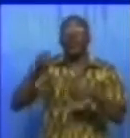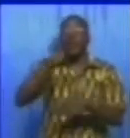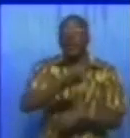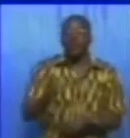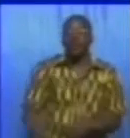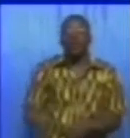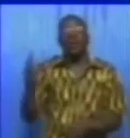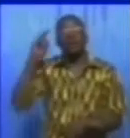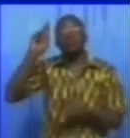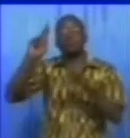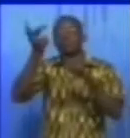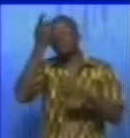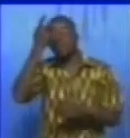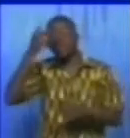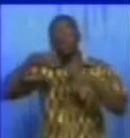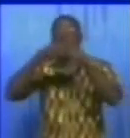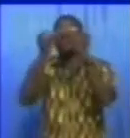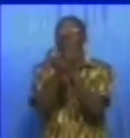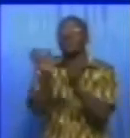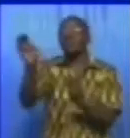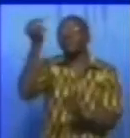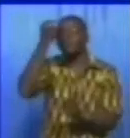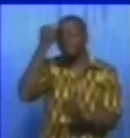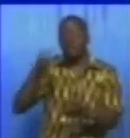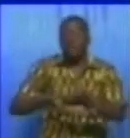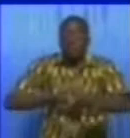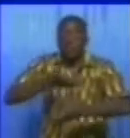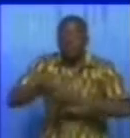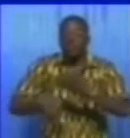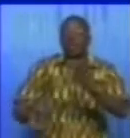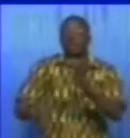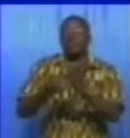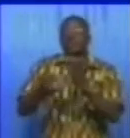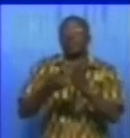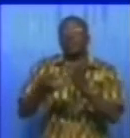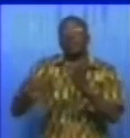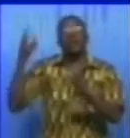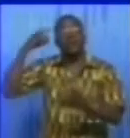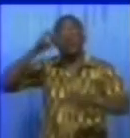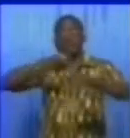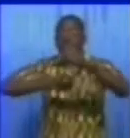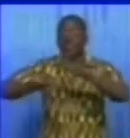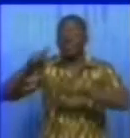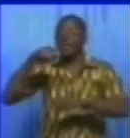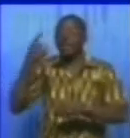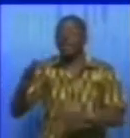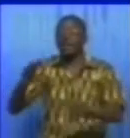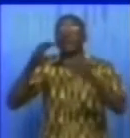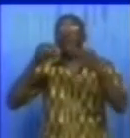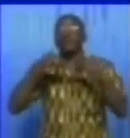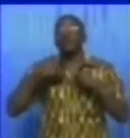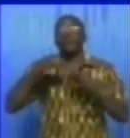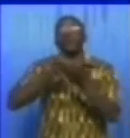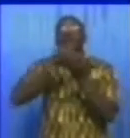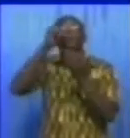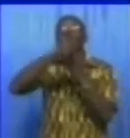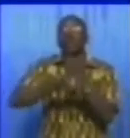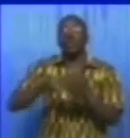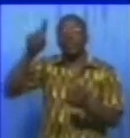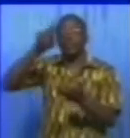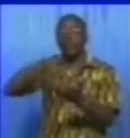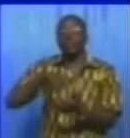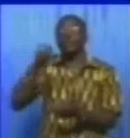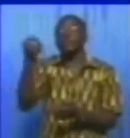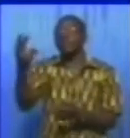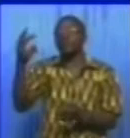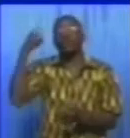la politique sectorielle du ministère du Commerce, de l'Industrie et de l'Artisanat qui a été adoptée en juillet 2012.